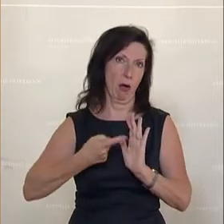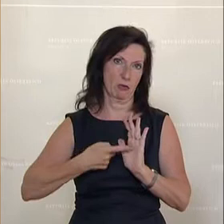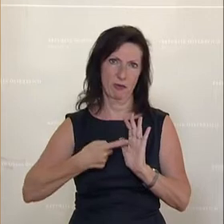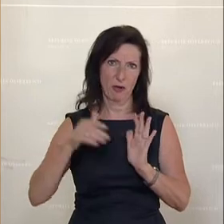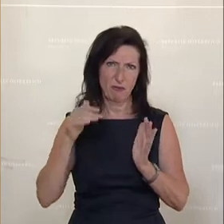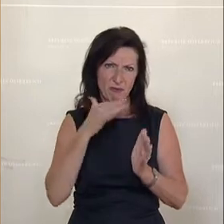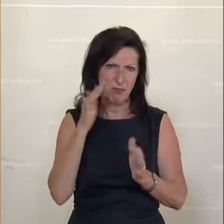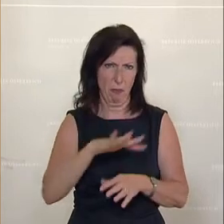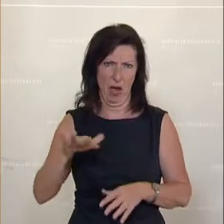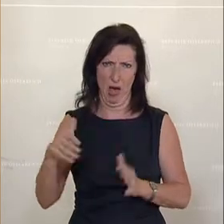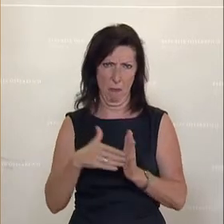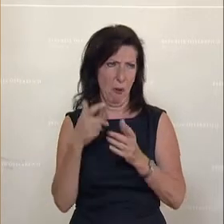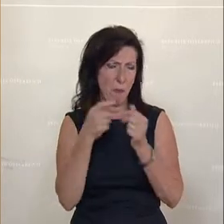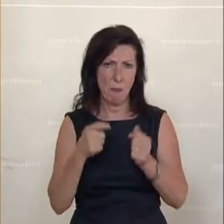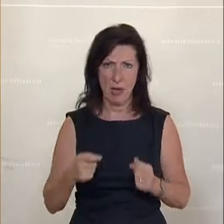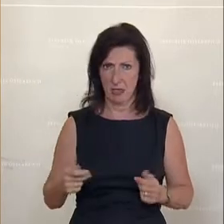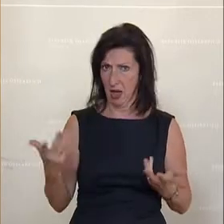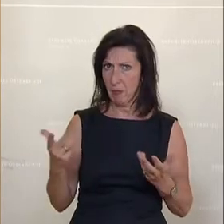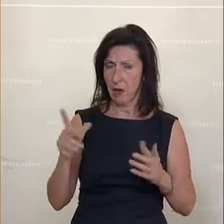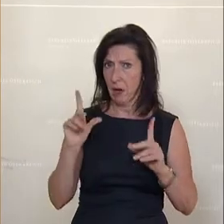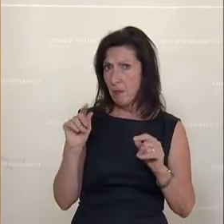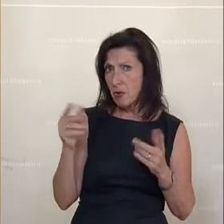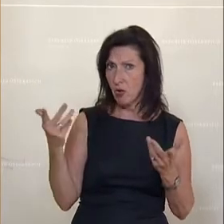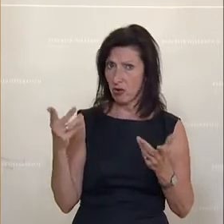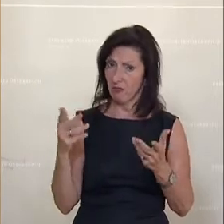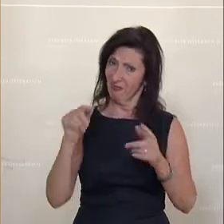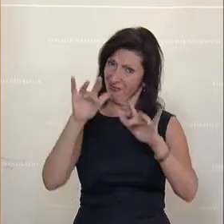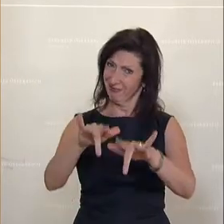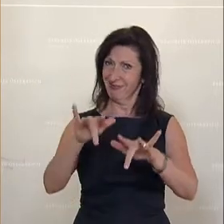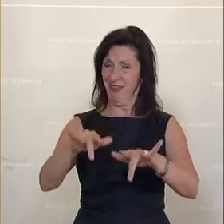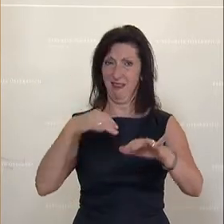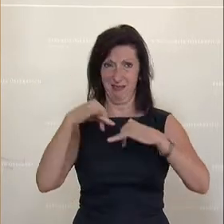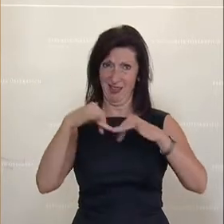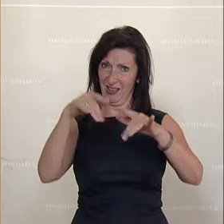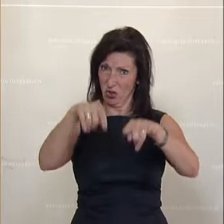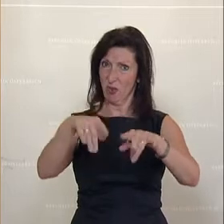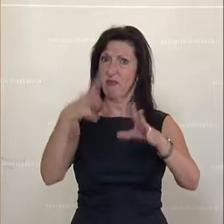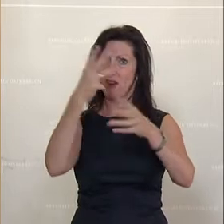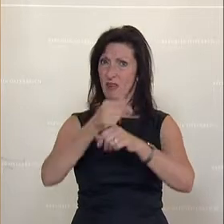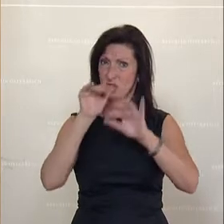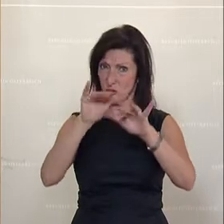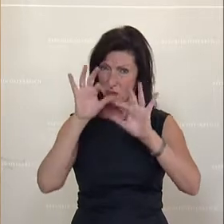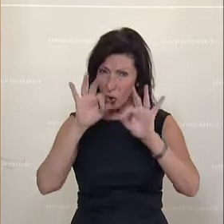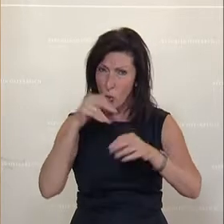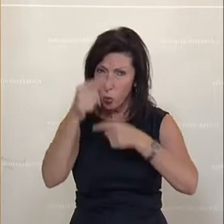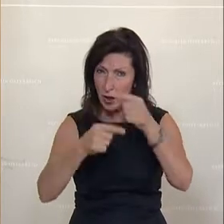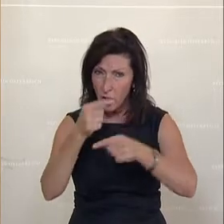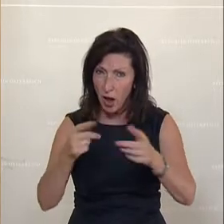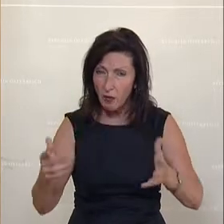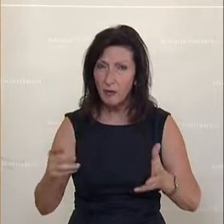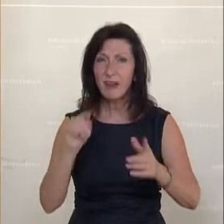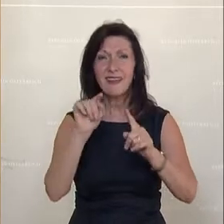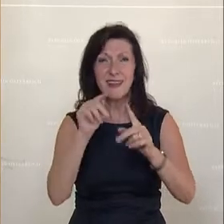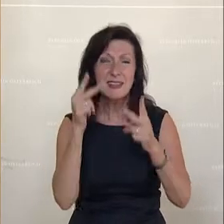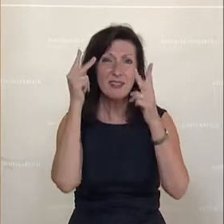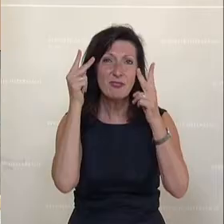bereichen und ein gut ausgestatteter ein vertrauenswürdiger und ein funktionierender verfassungsschutz ist dabei ein ganz wesentlicher und